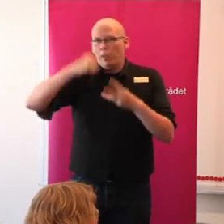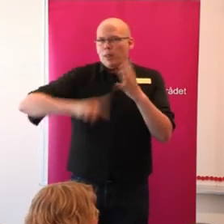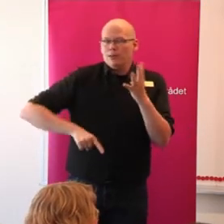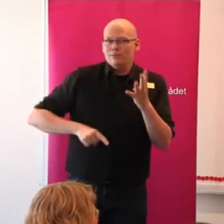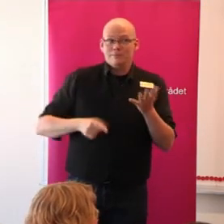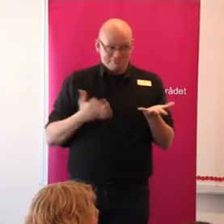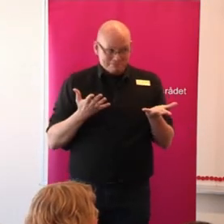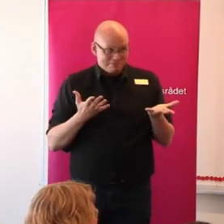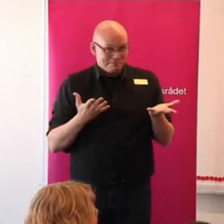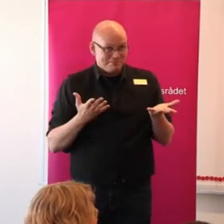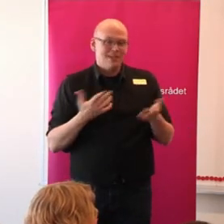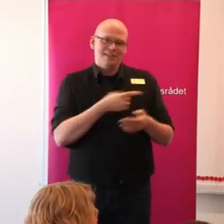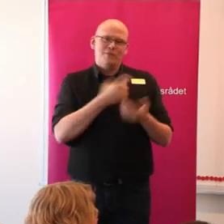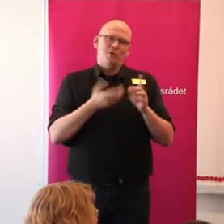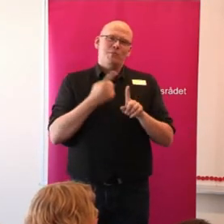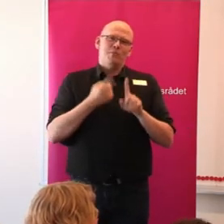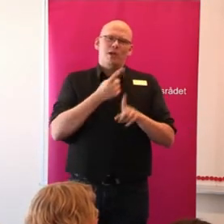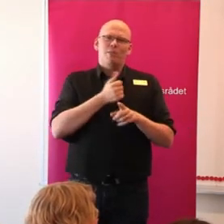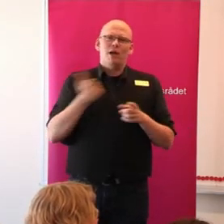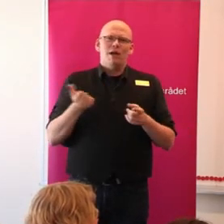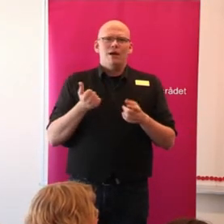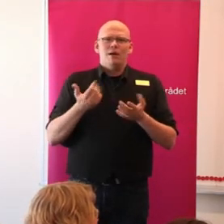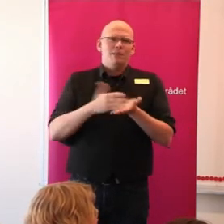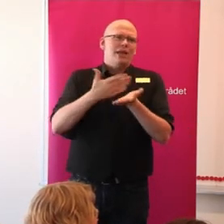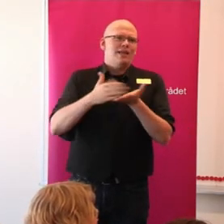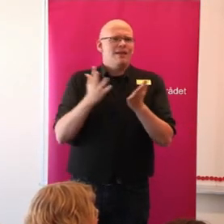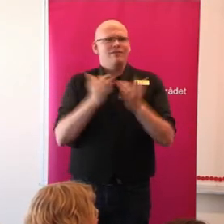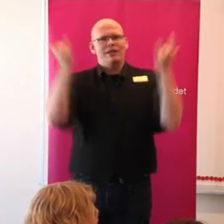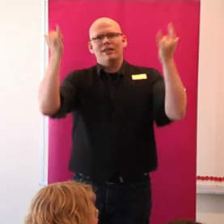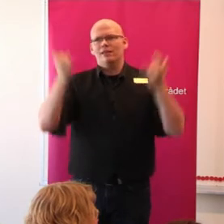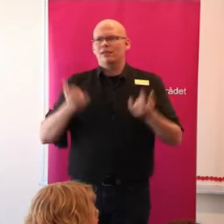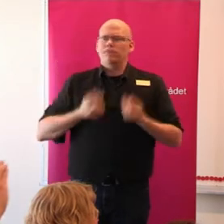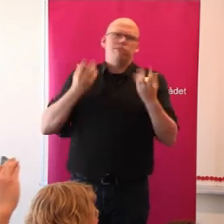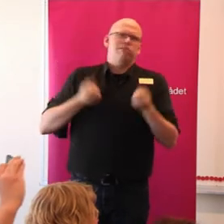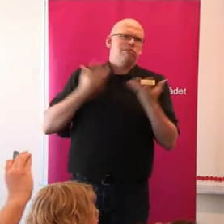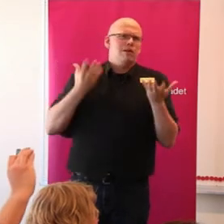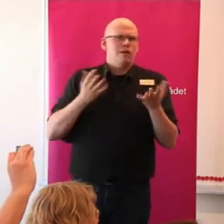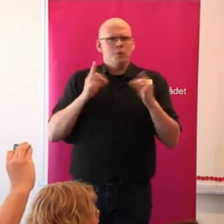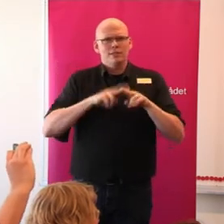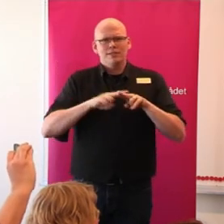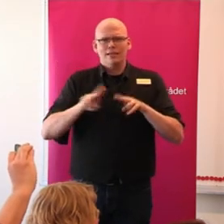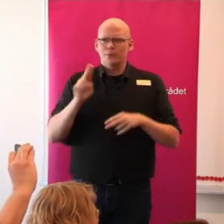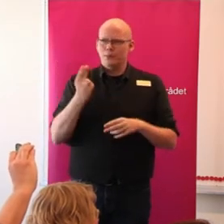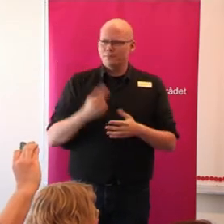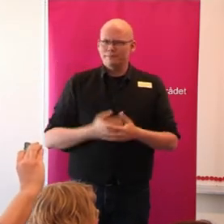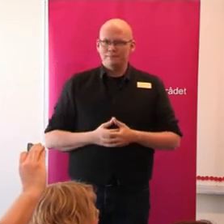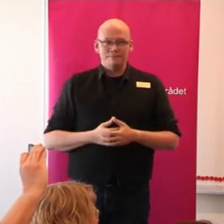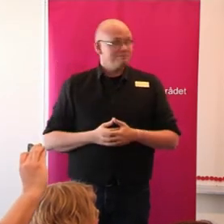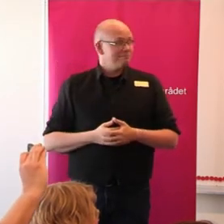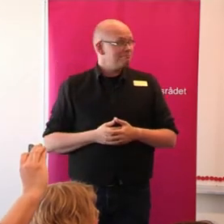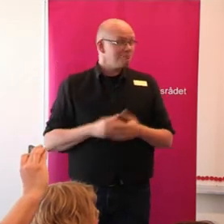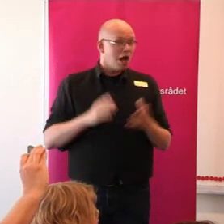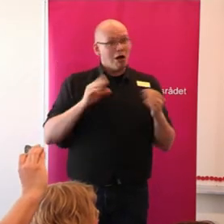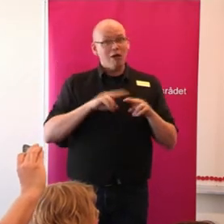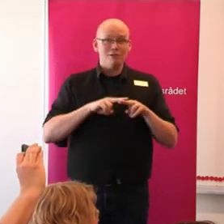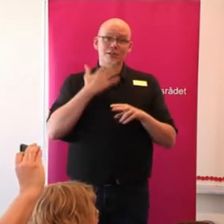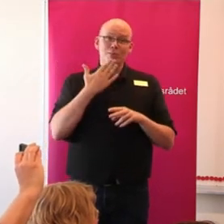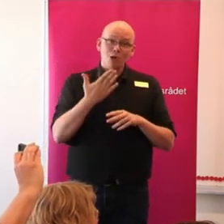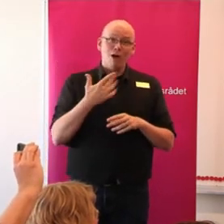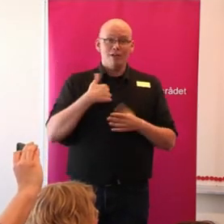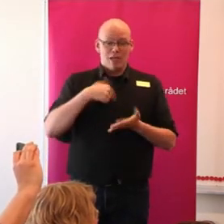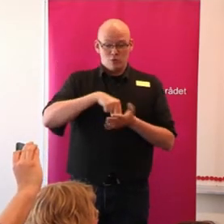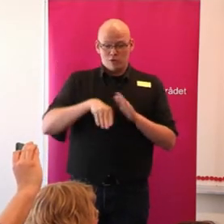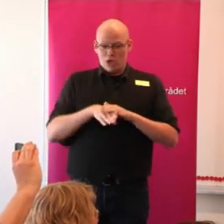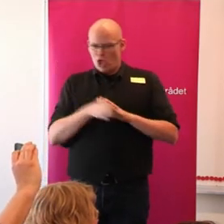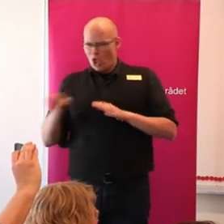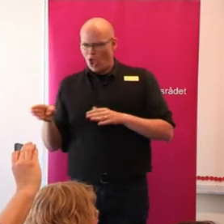antar jag. Så att ni ska också få börja med att bara pysa fritt lite grann. Hur känns det här då? Ja, det känns ganska bra. Jag håller mig till höger